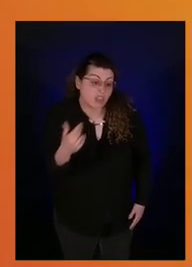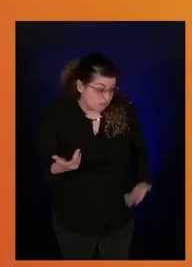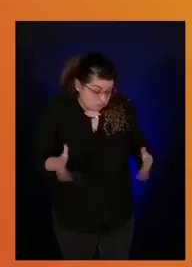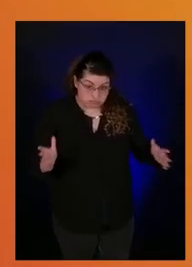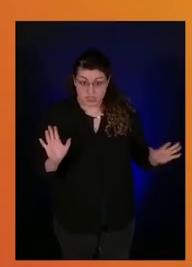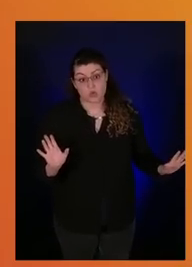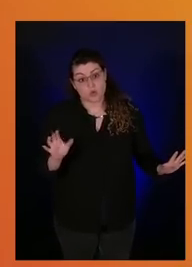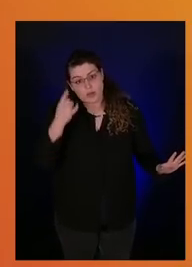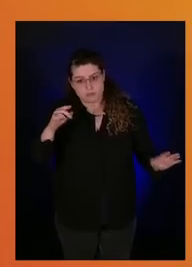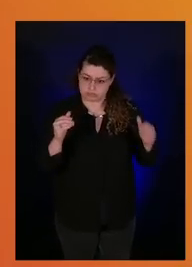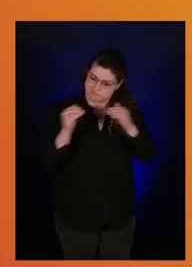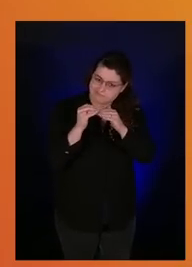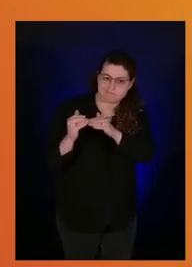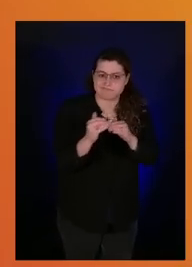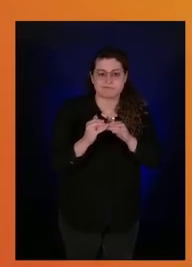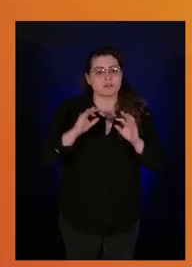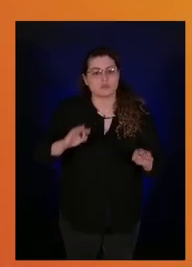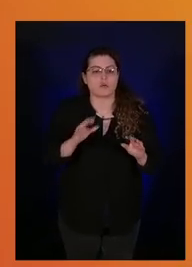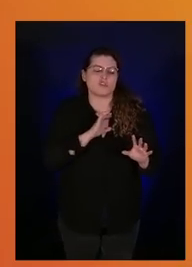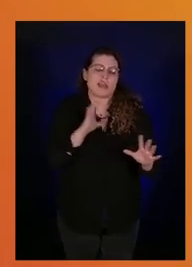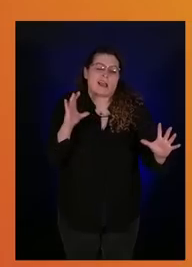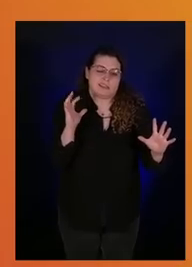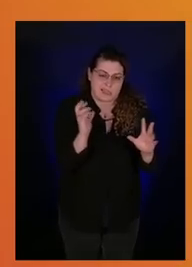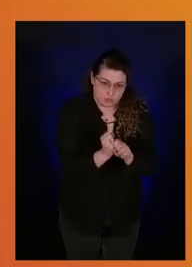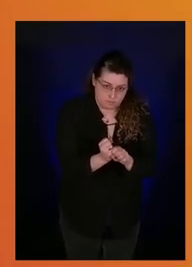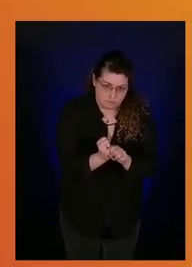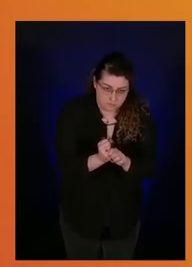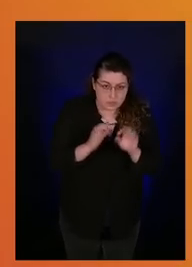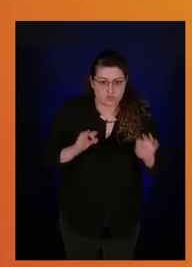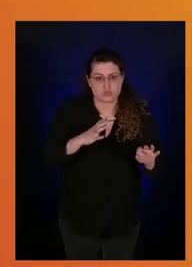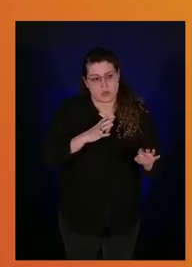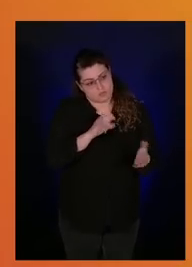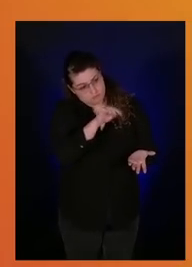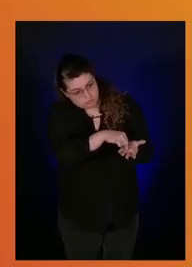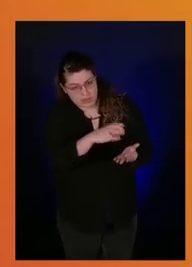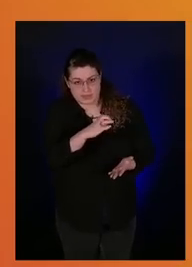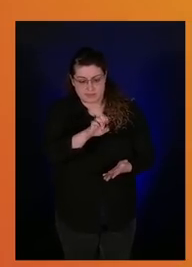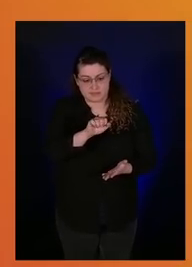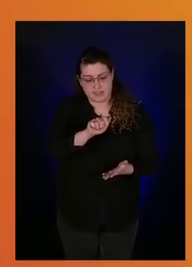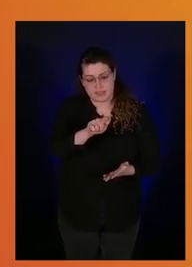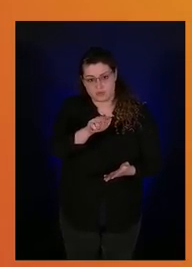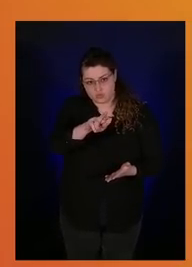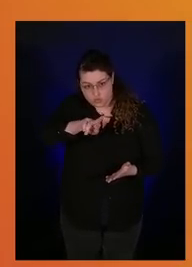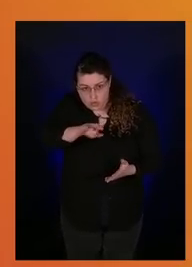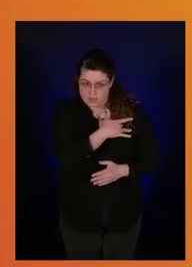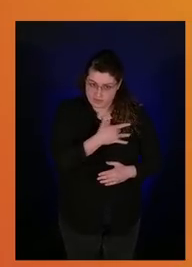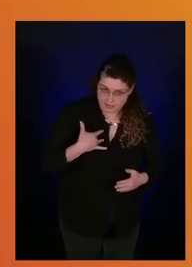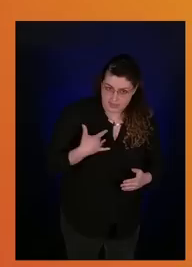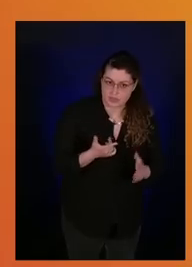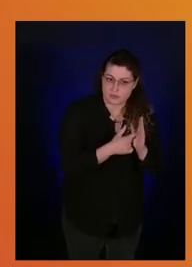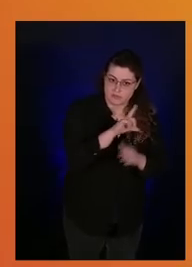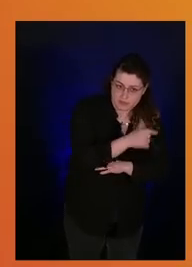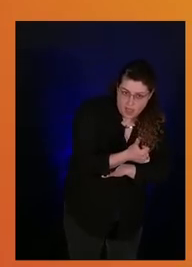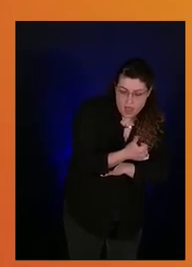simplement, et pour l'égalité de traitement. Donc je vais essayer de résumer. On a eu le Ségur de la santé en 2021, le Ségur du social